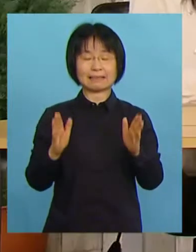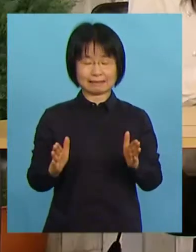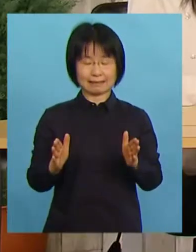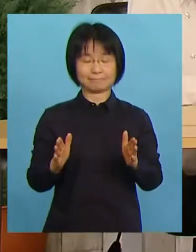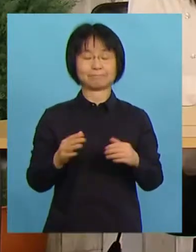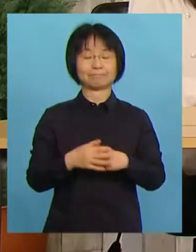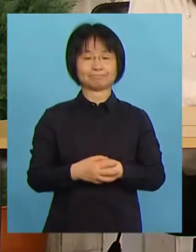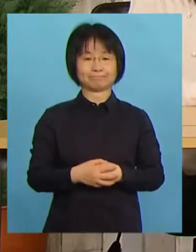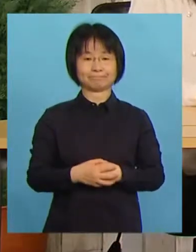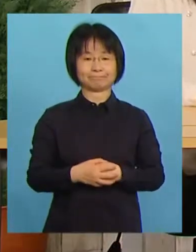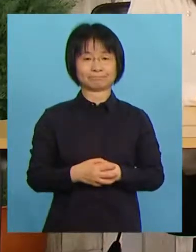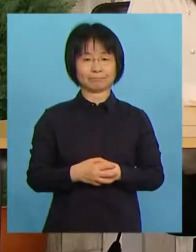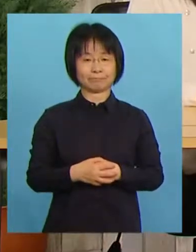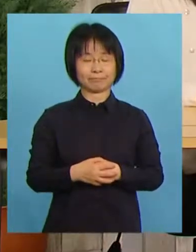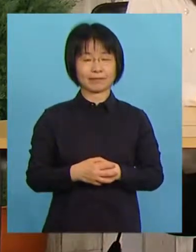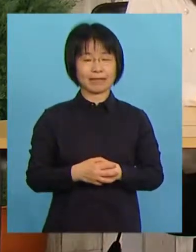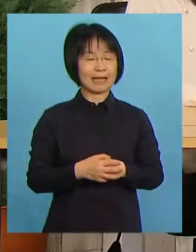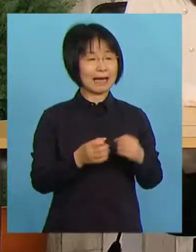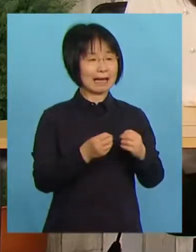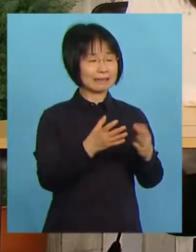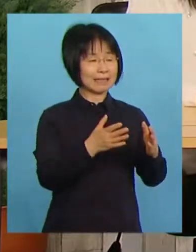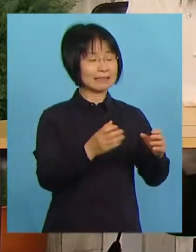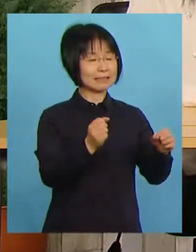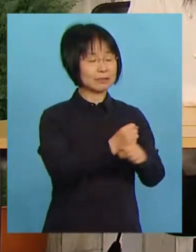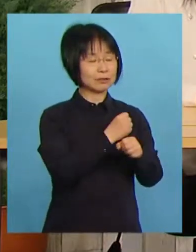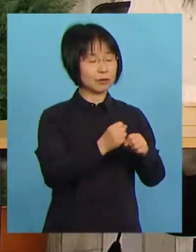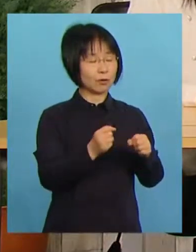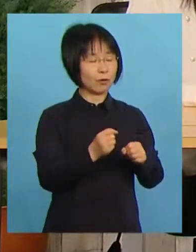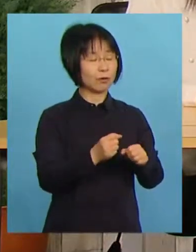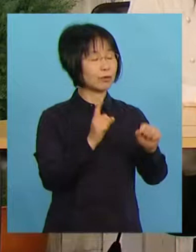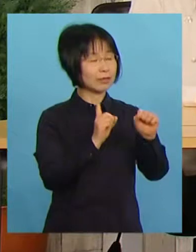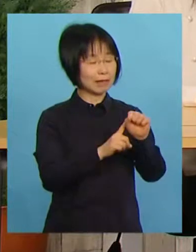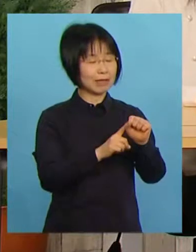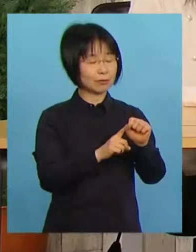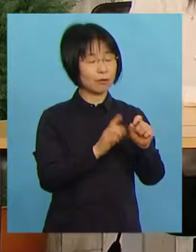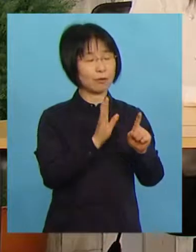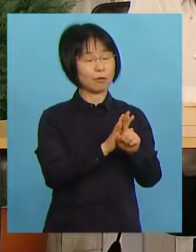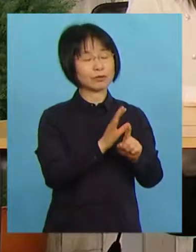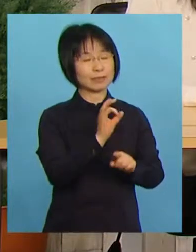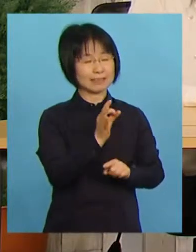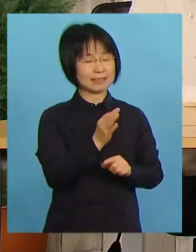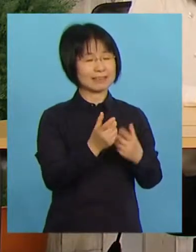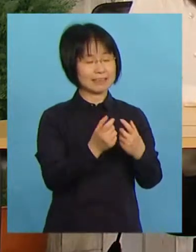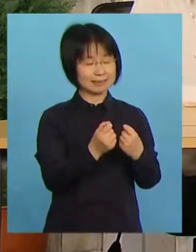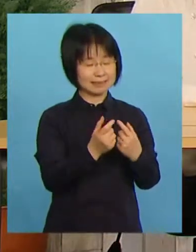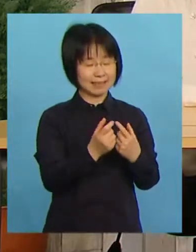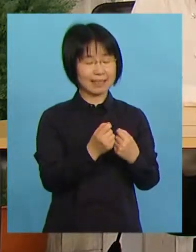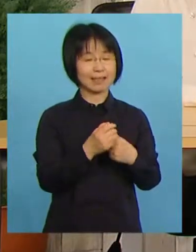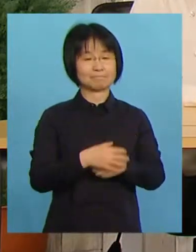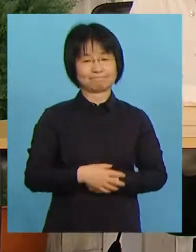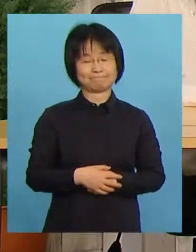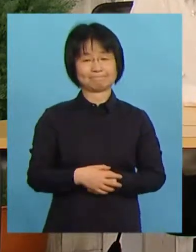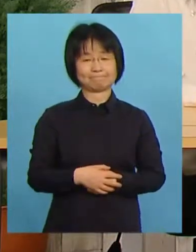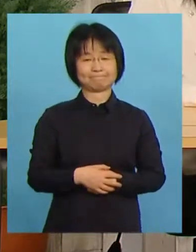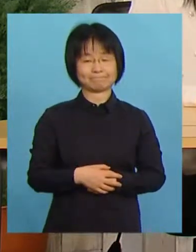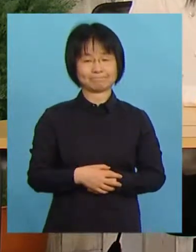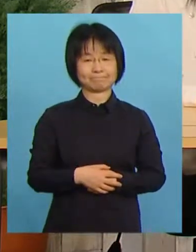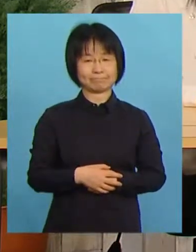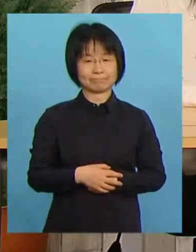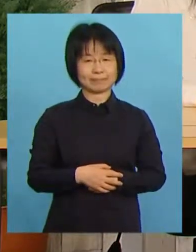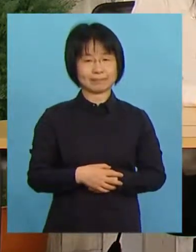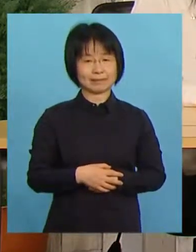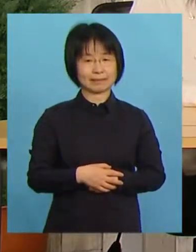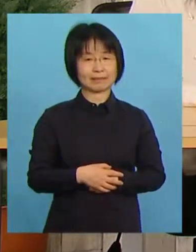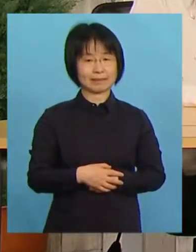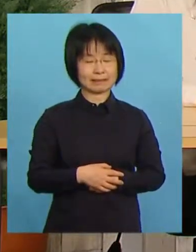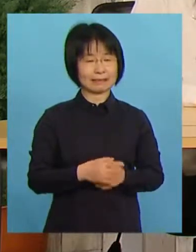ほど、高齢者の皆さんの新規事業を応援する補助金ということなんですね。 はい、 わかりました。ではどんな団